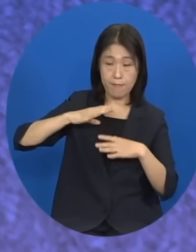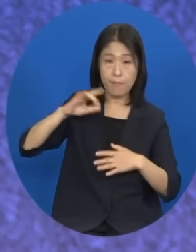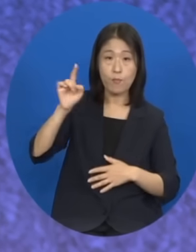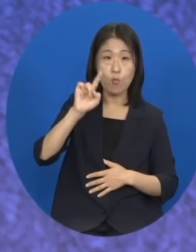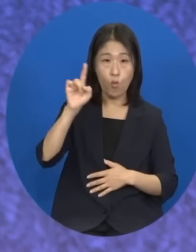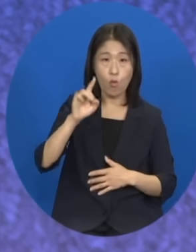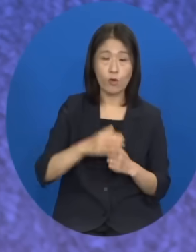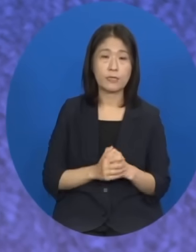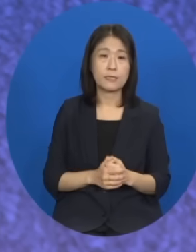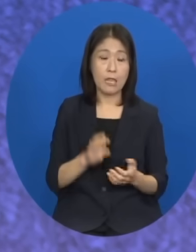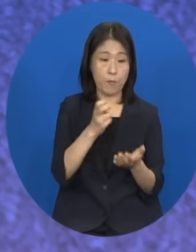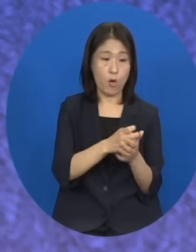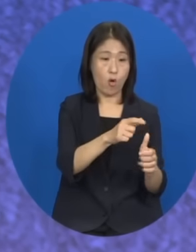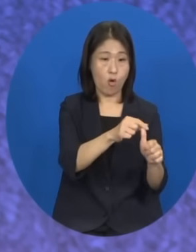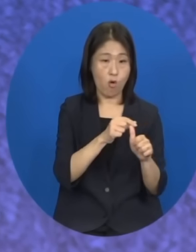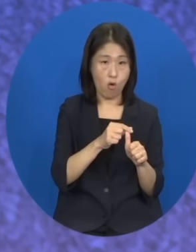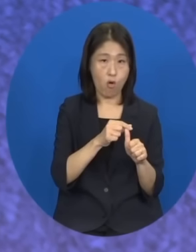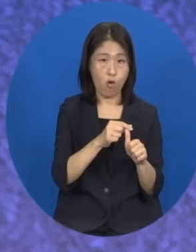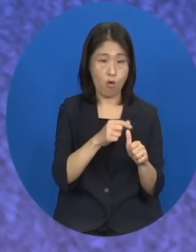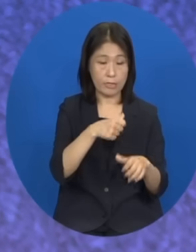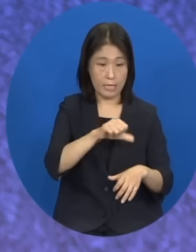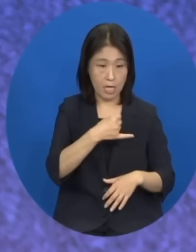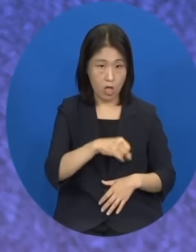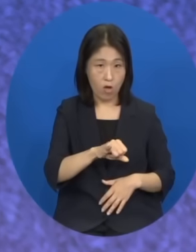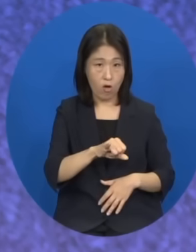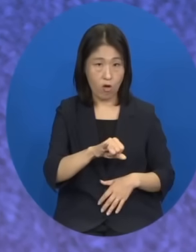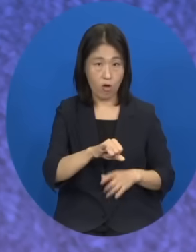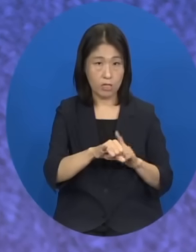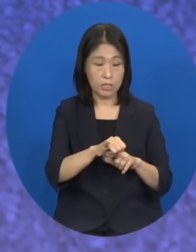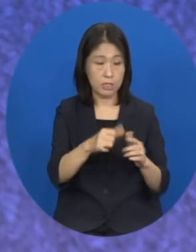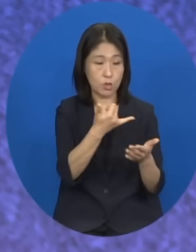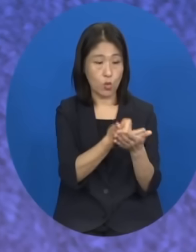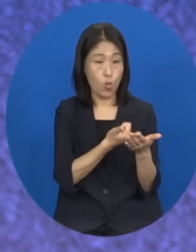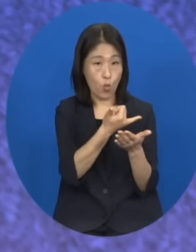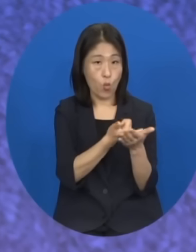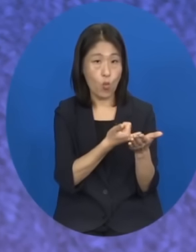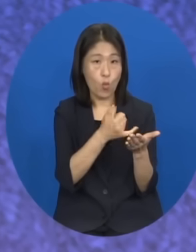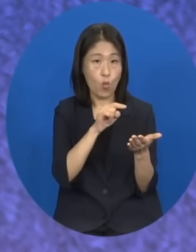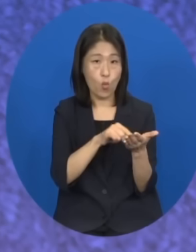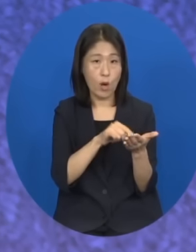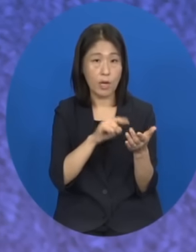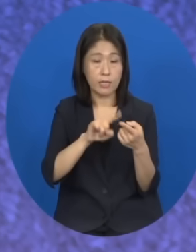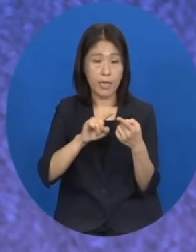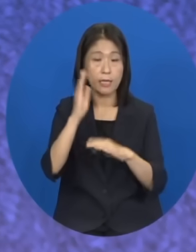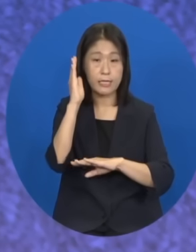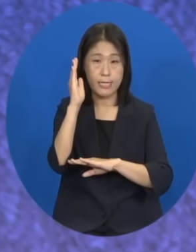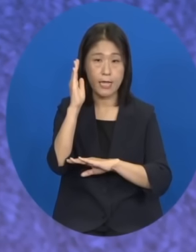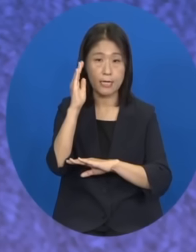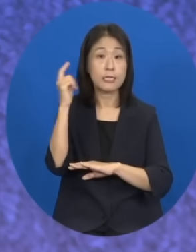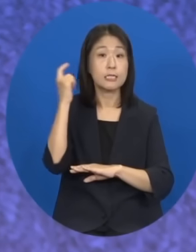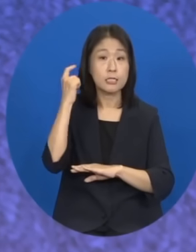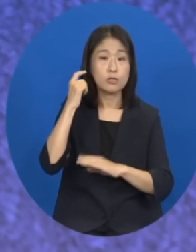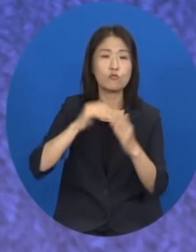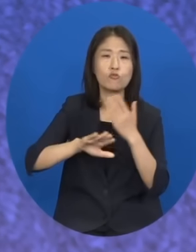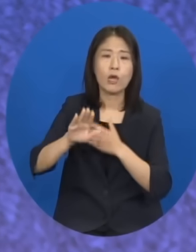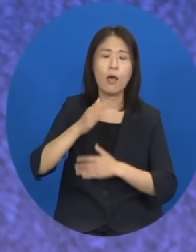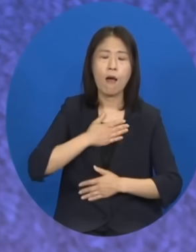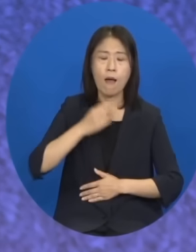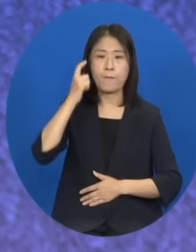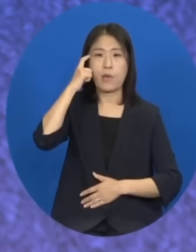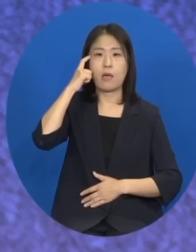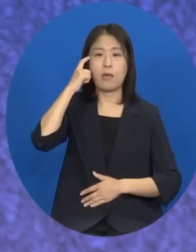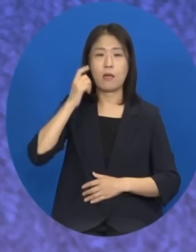입양된 고아를 이렇게 이야기를 알게 하면서 그렇구나 하는 걸 깨닫게